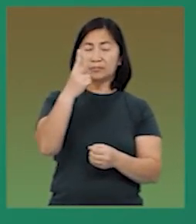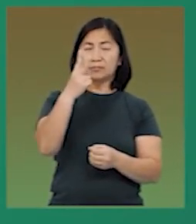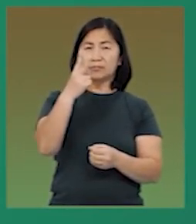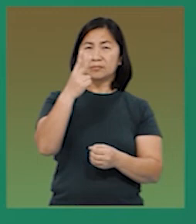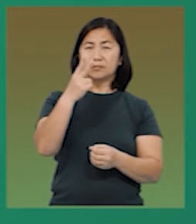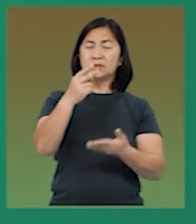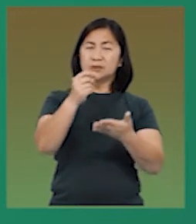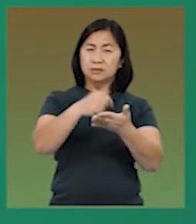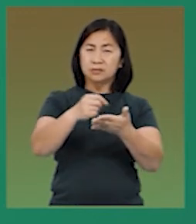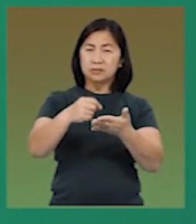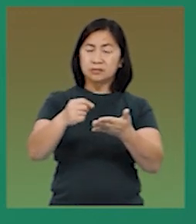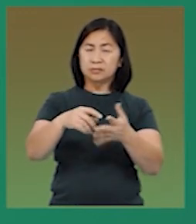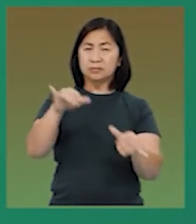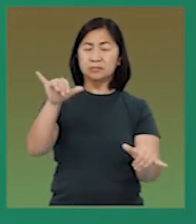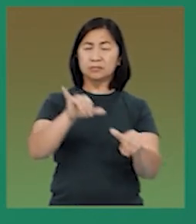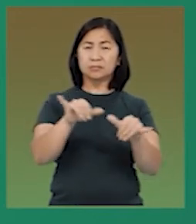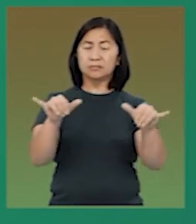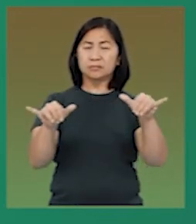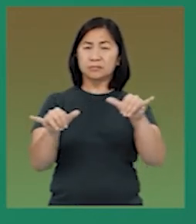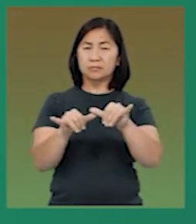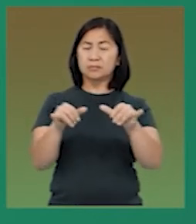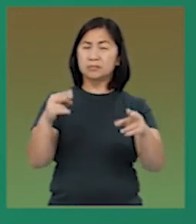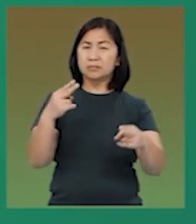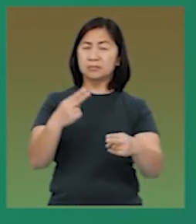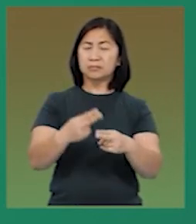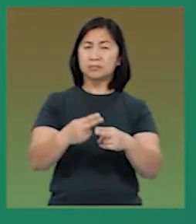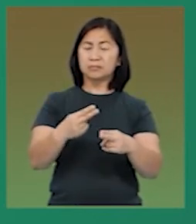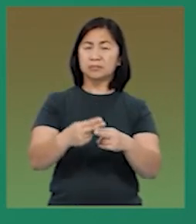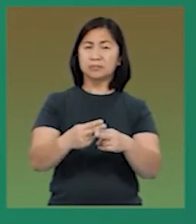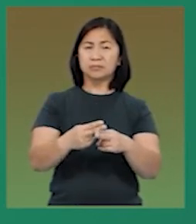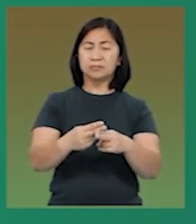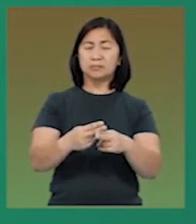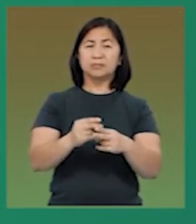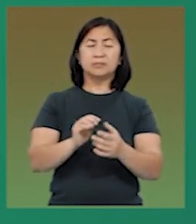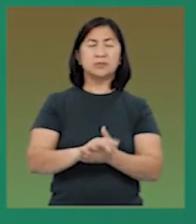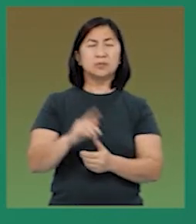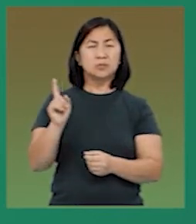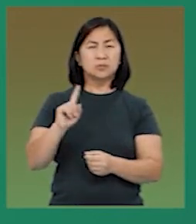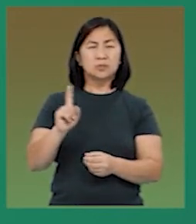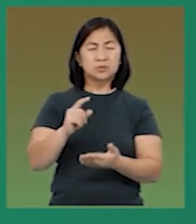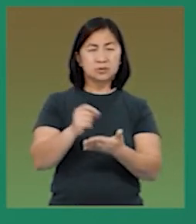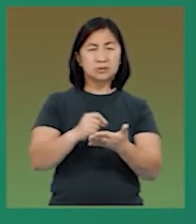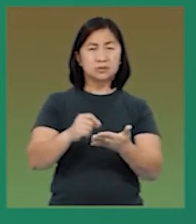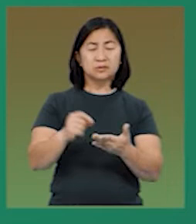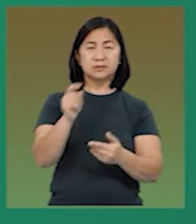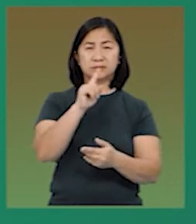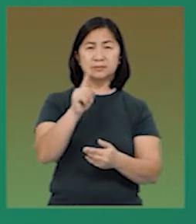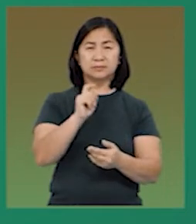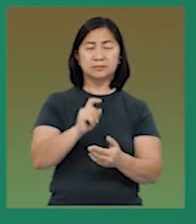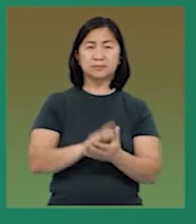Tingnang mabuti ang nakasulat na measurement sa label, Lino. Ano nakasulat?